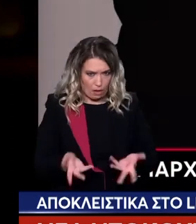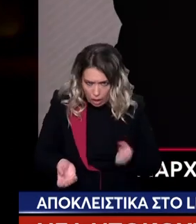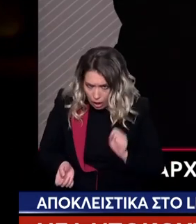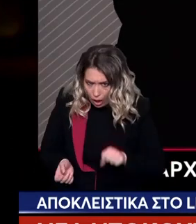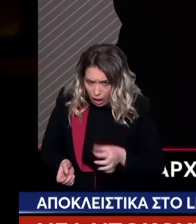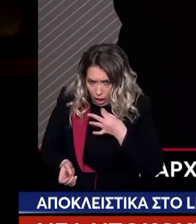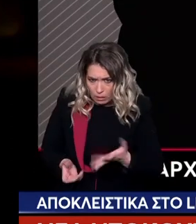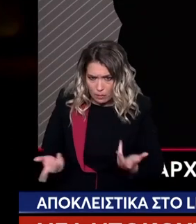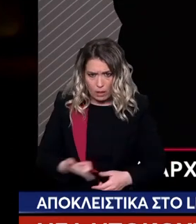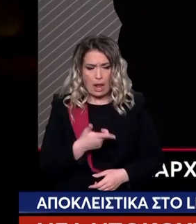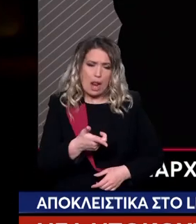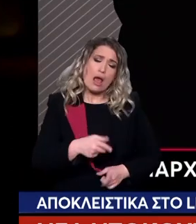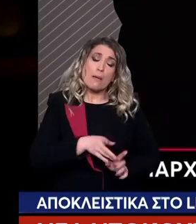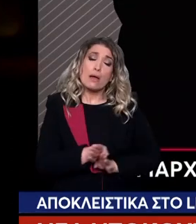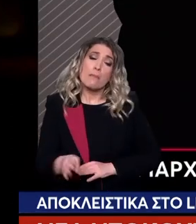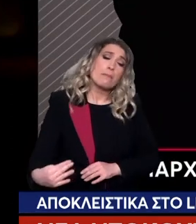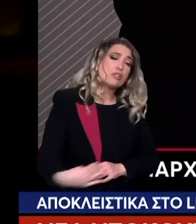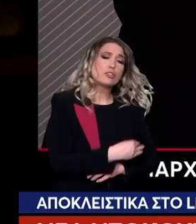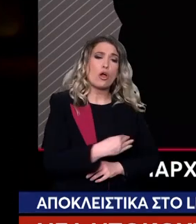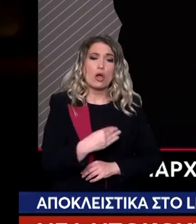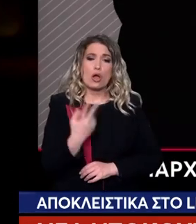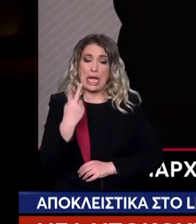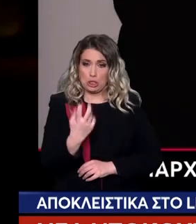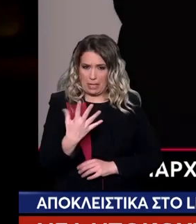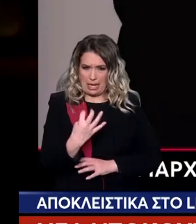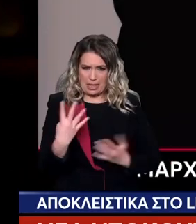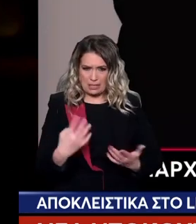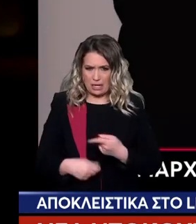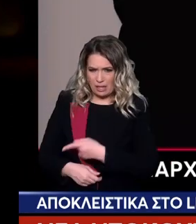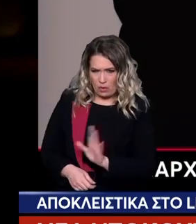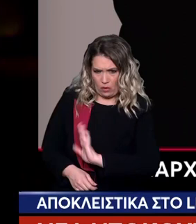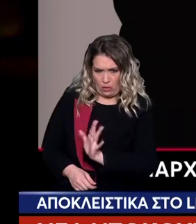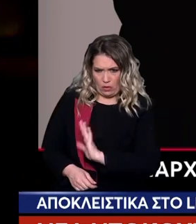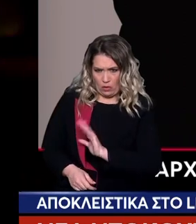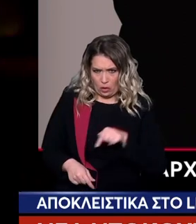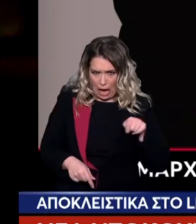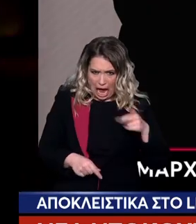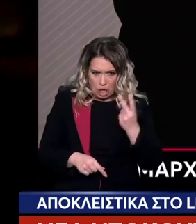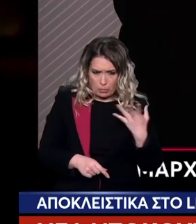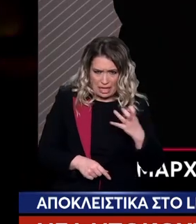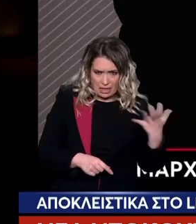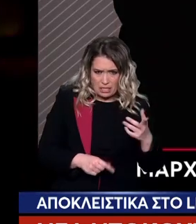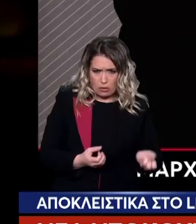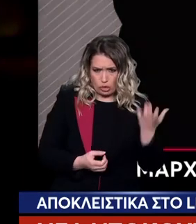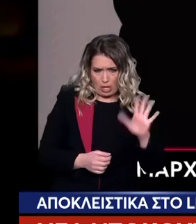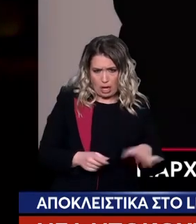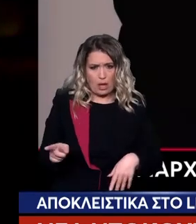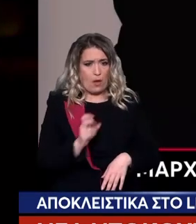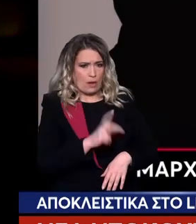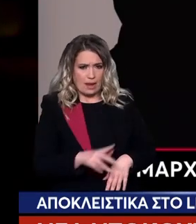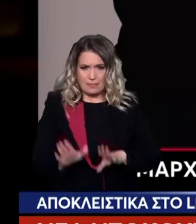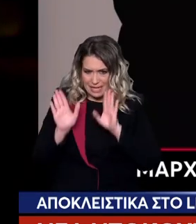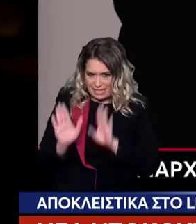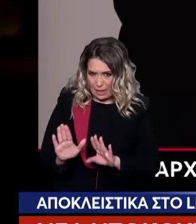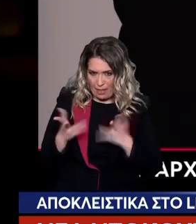έτοιμο διώξω ανά το 25 το 25 94 το 2594 τώρα πήγε η μηχανή να το πάρει έγινε καλά έχει συν νοηθεί